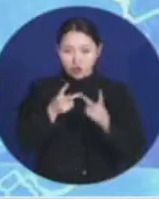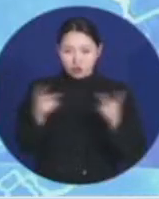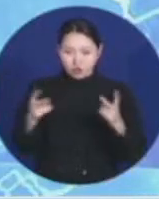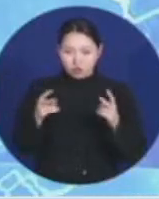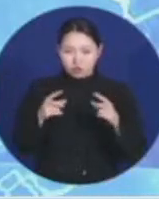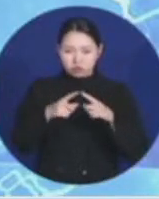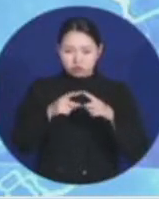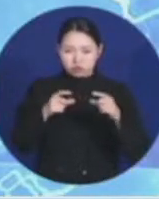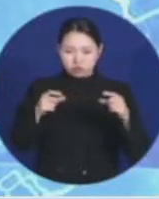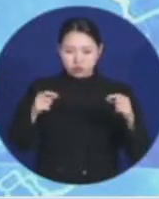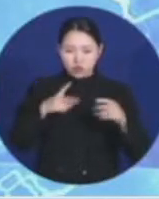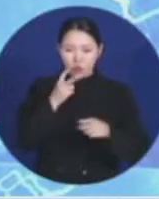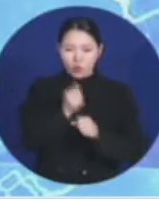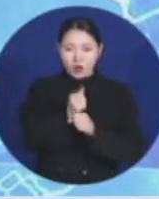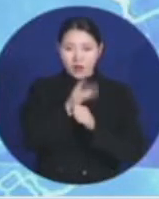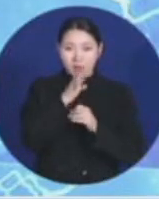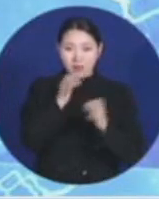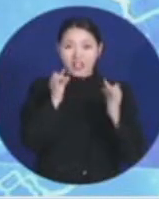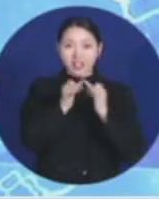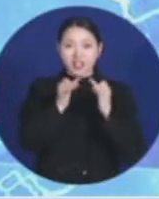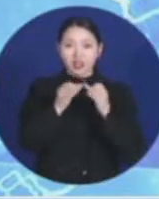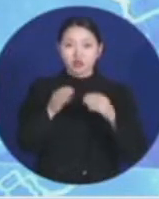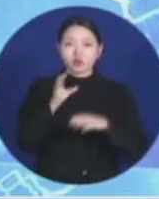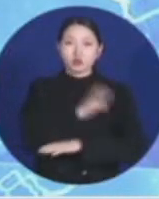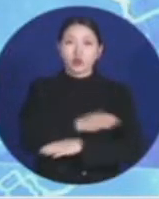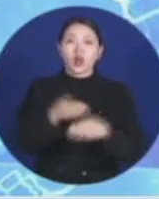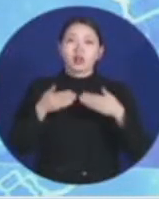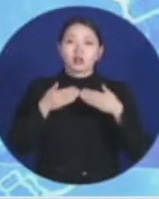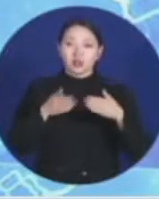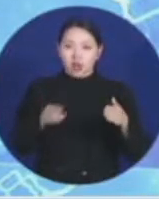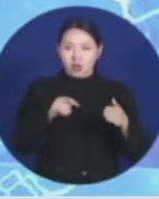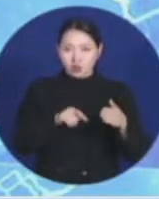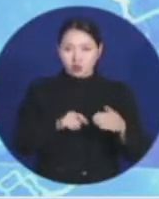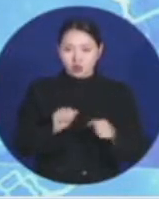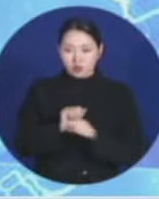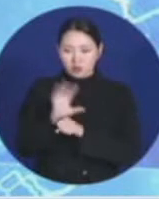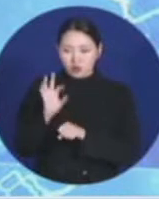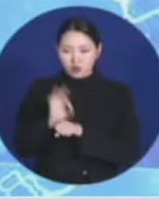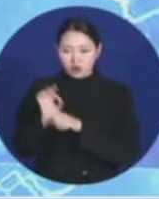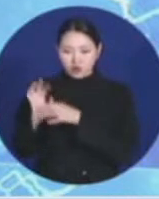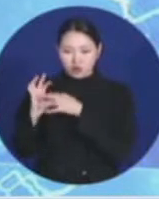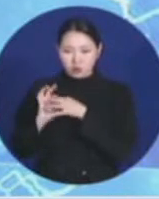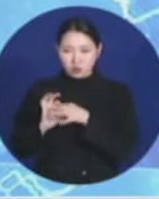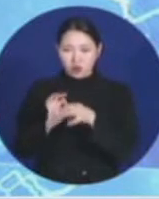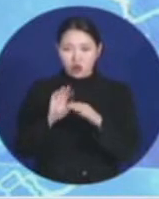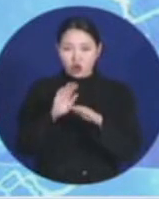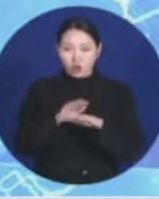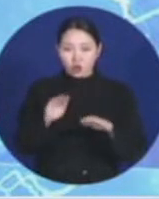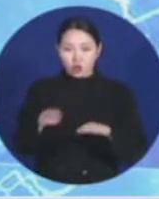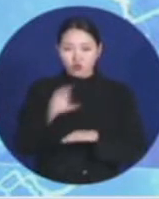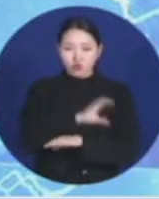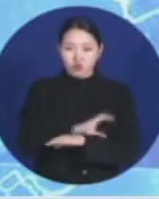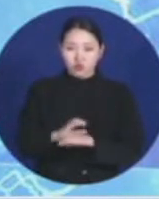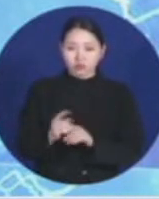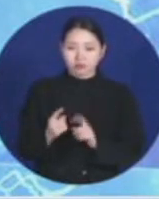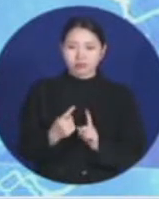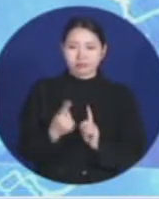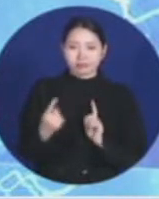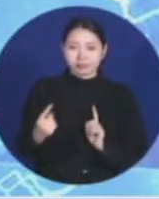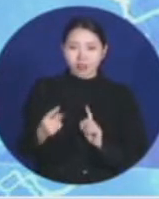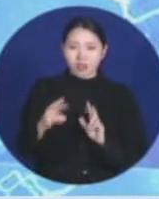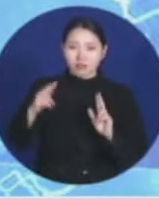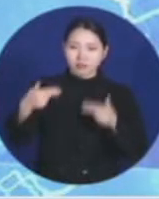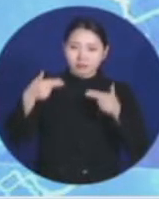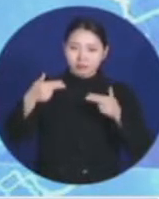хамтын хэмжээнд үйл ажиллагаа явуулах цахим сургуулийн нээлт болсон байна. Өнгөрсөн 2 жилийн хугацаанд ковидын цардахлын үед хүүхдийн сургалтыг зайнаас болон цахим